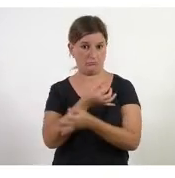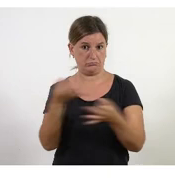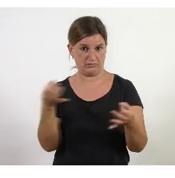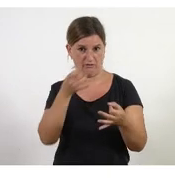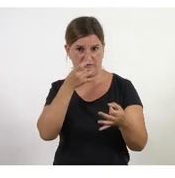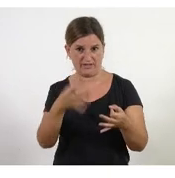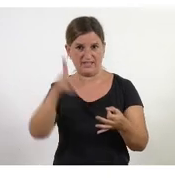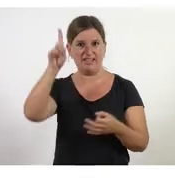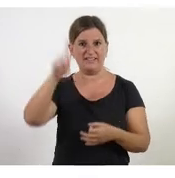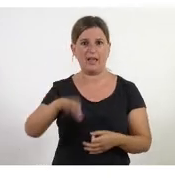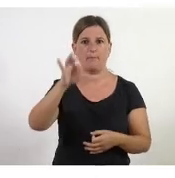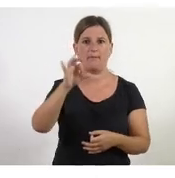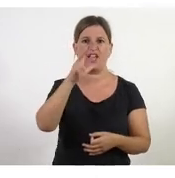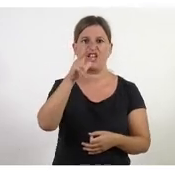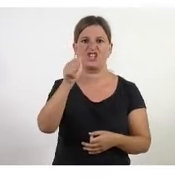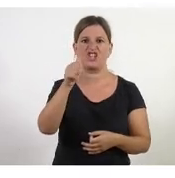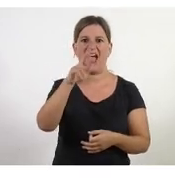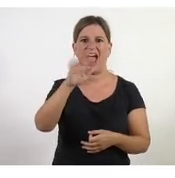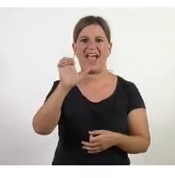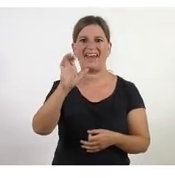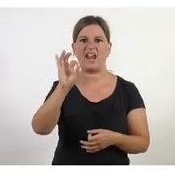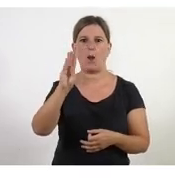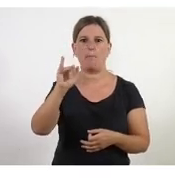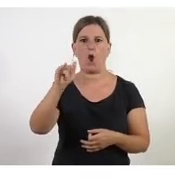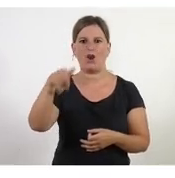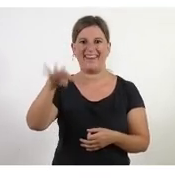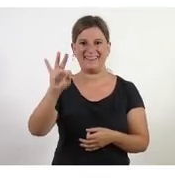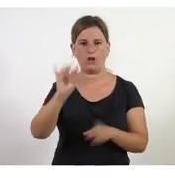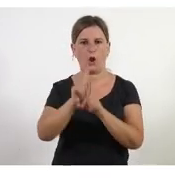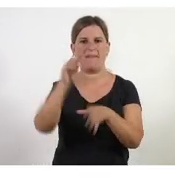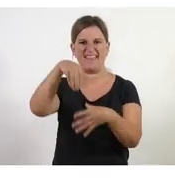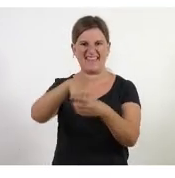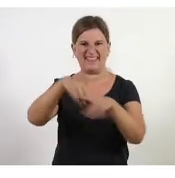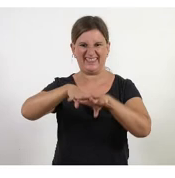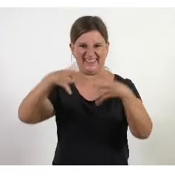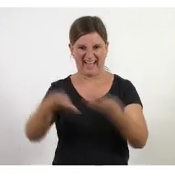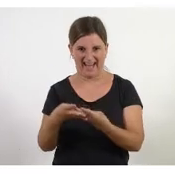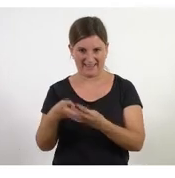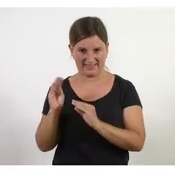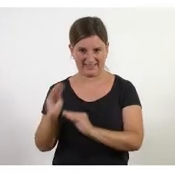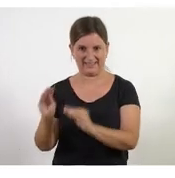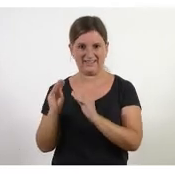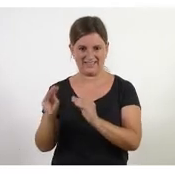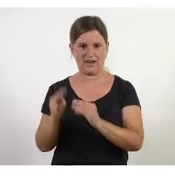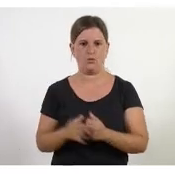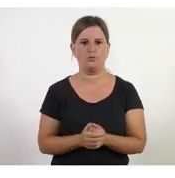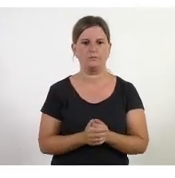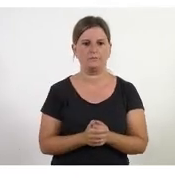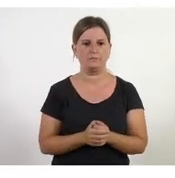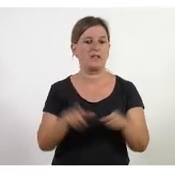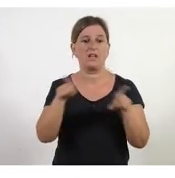amb SharePoint, que és una aplicació dintre d'Office 365. I també el mateix que la Fundació